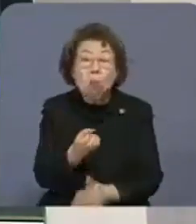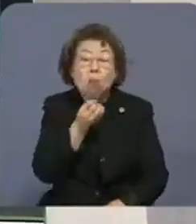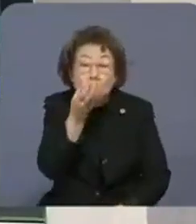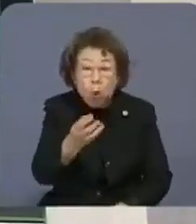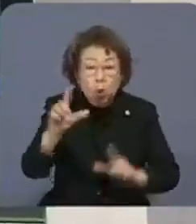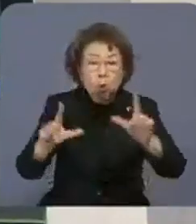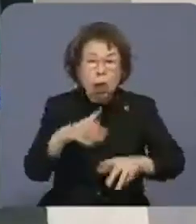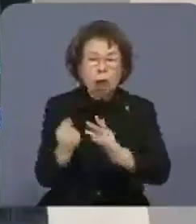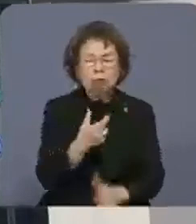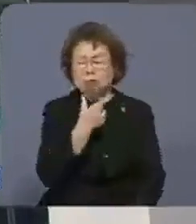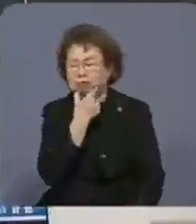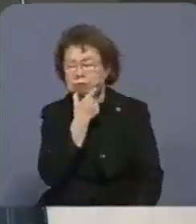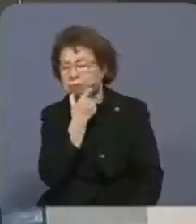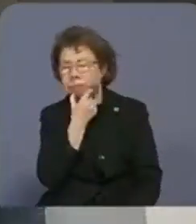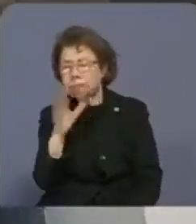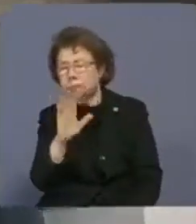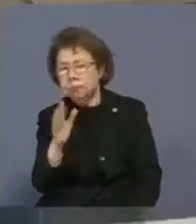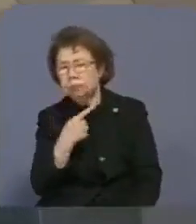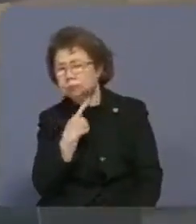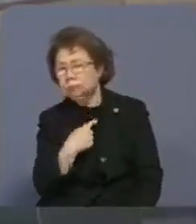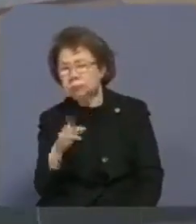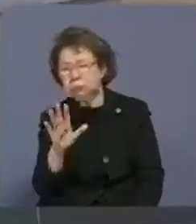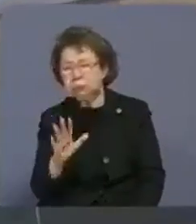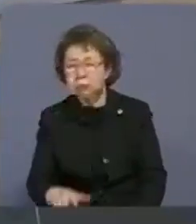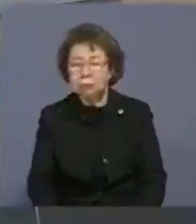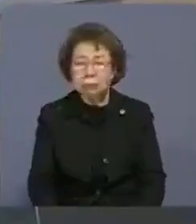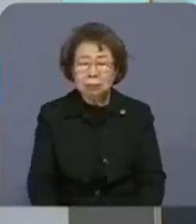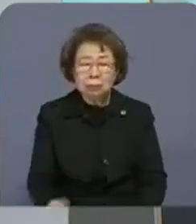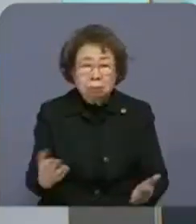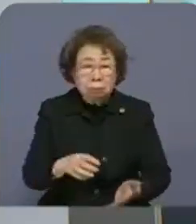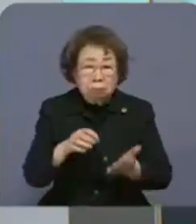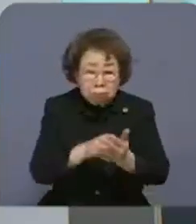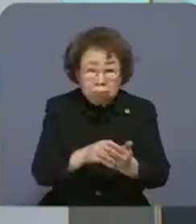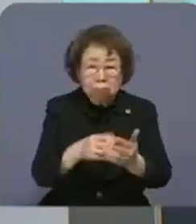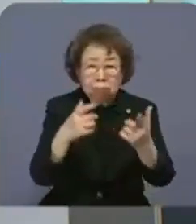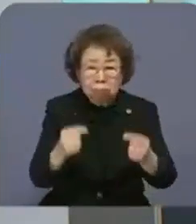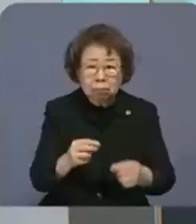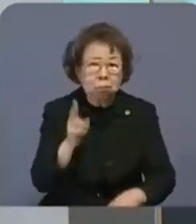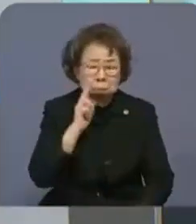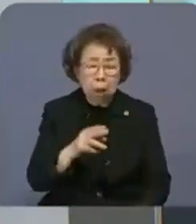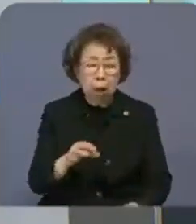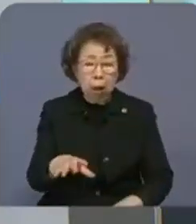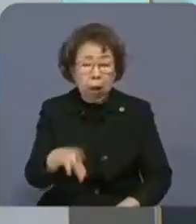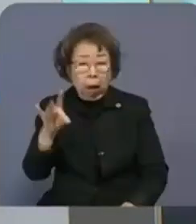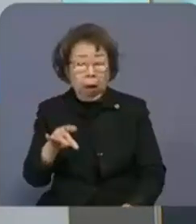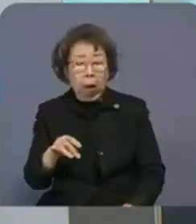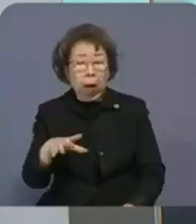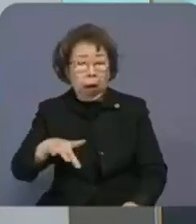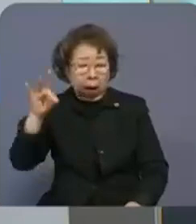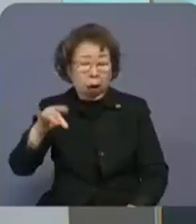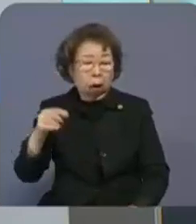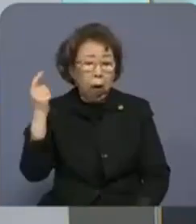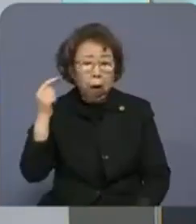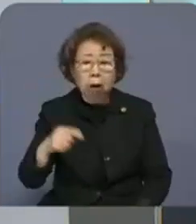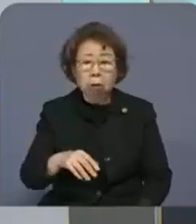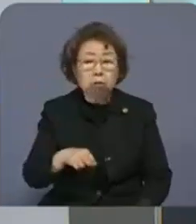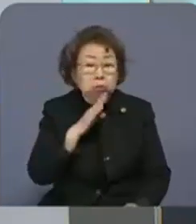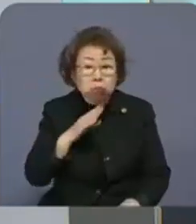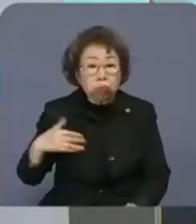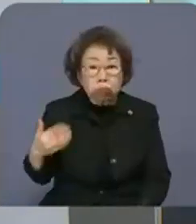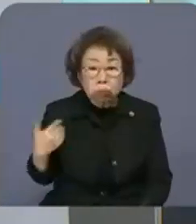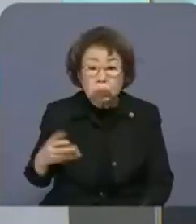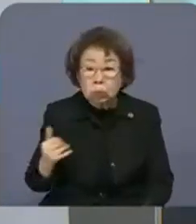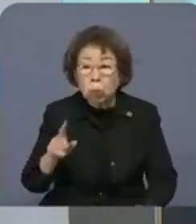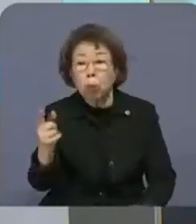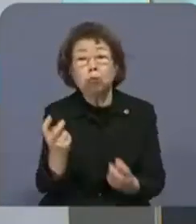내용을 전면 부인했습니다 요건 을 취업시키는 해본다는 뭐 금식 처음에 이거예요 이 사람 뭐 알지도 못하는 사람과